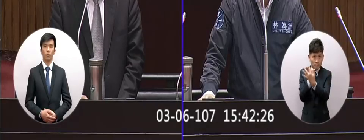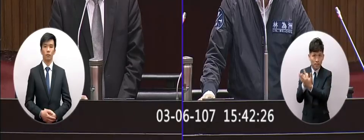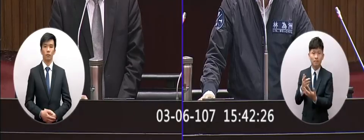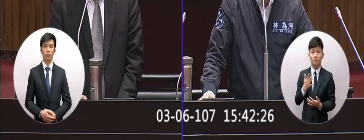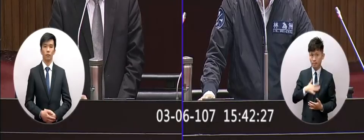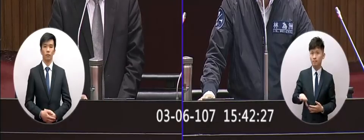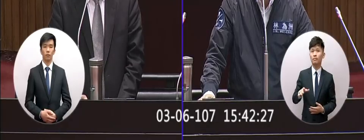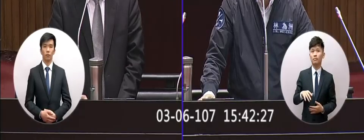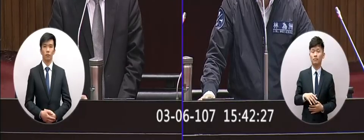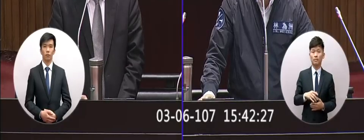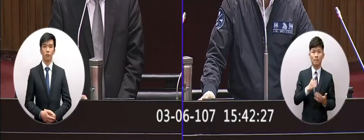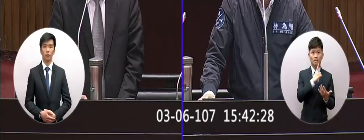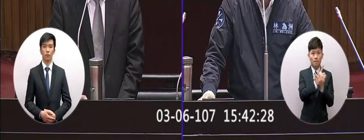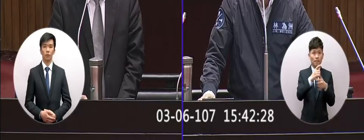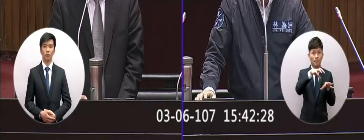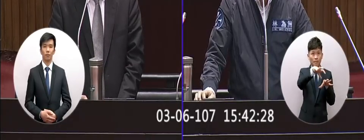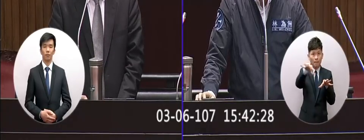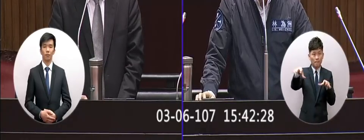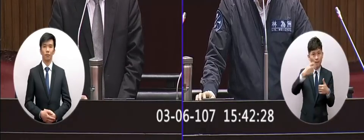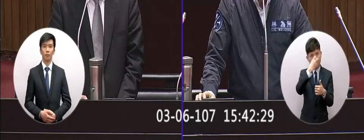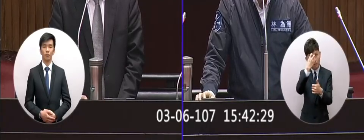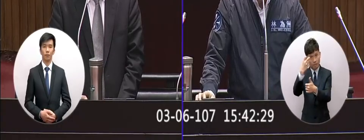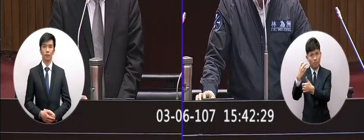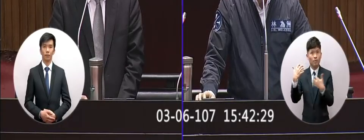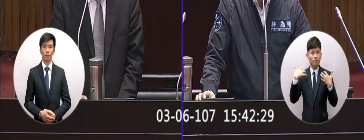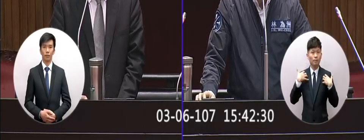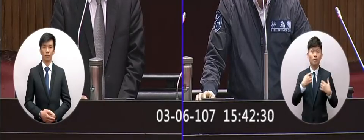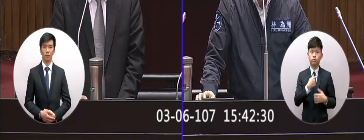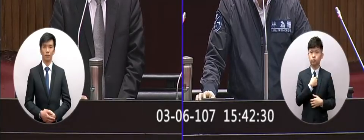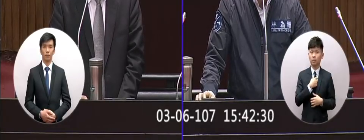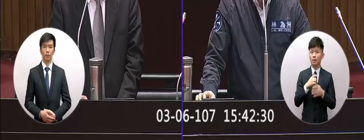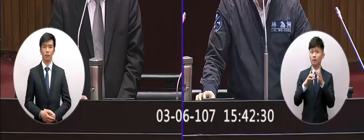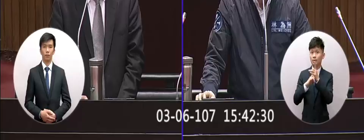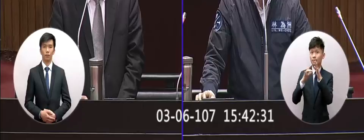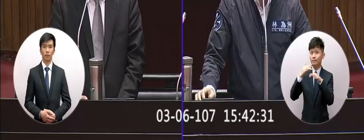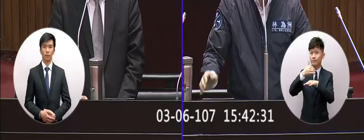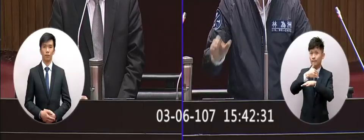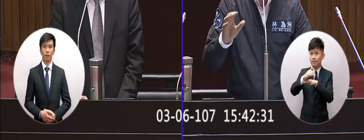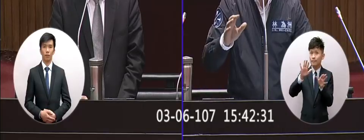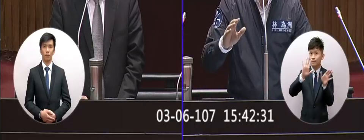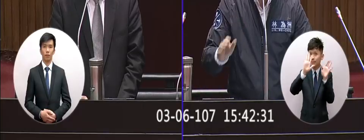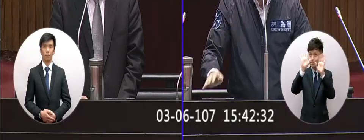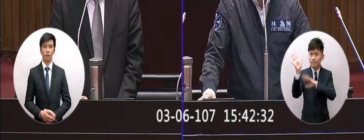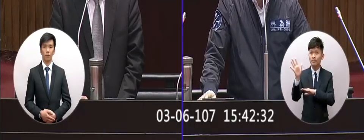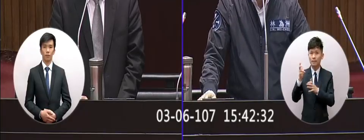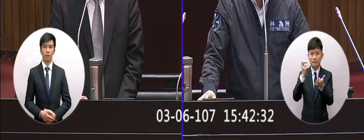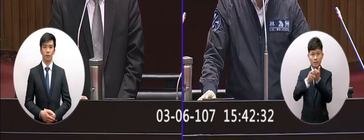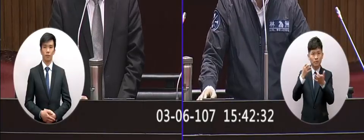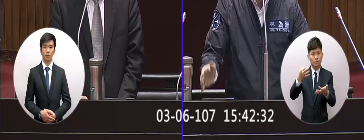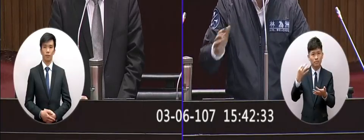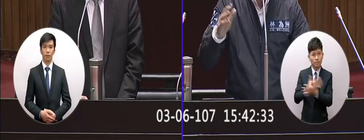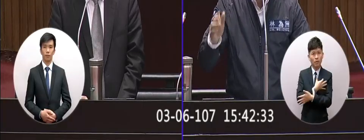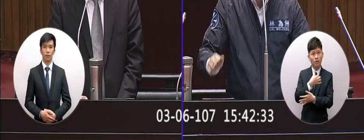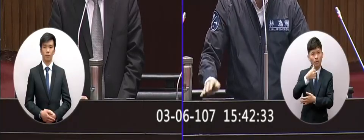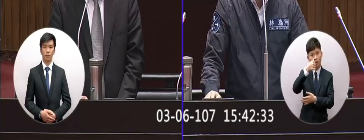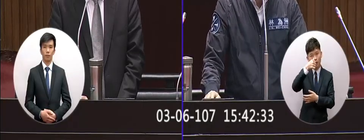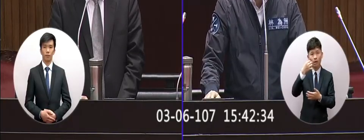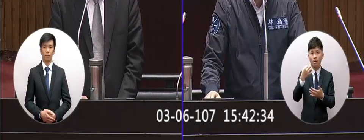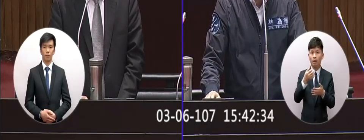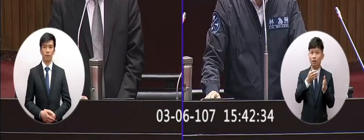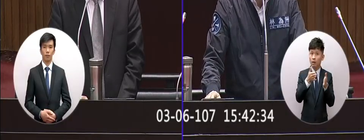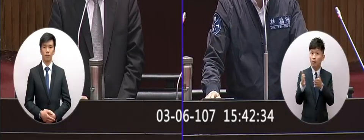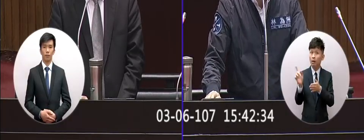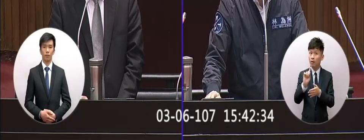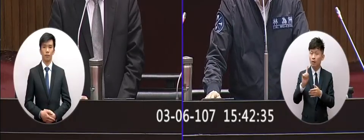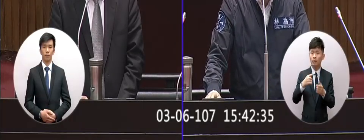市都是你的辖区。那新竹县目前的状况比较严重不足的有几个面向。第